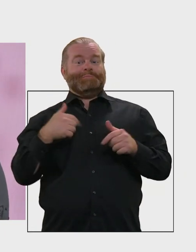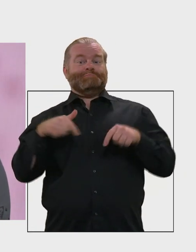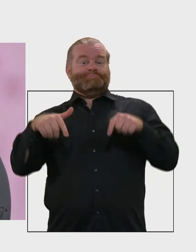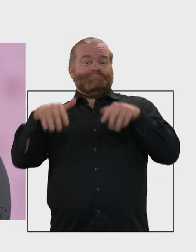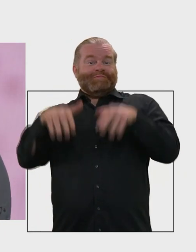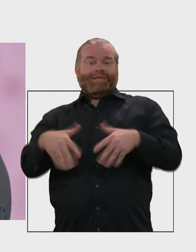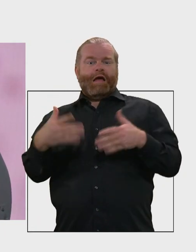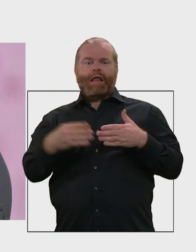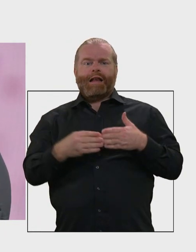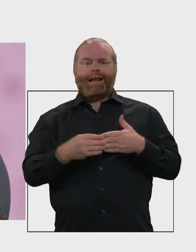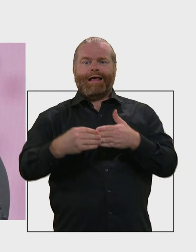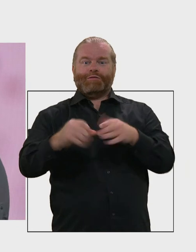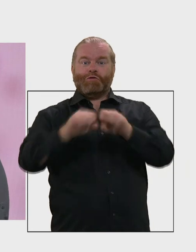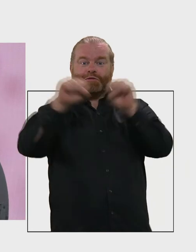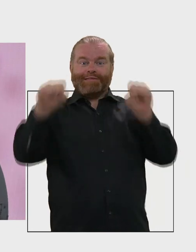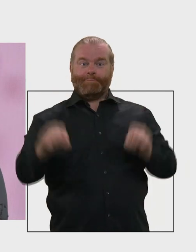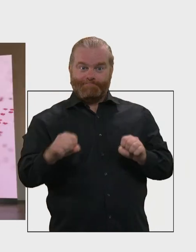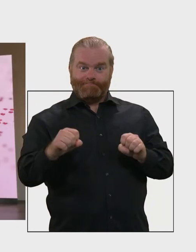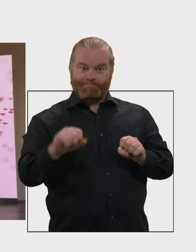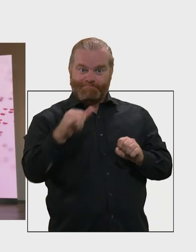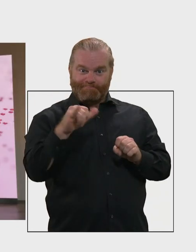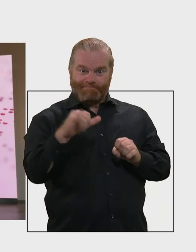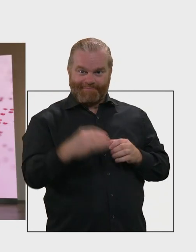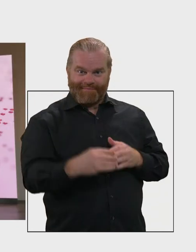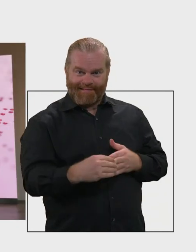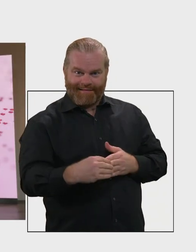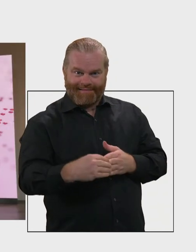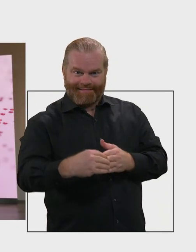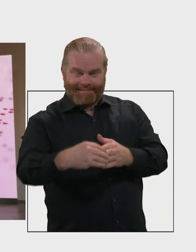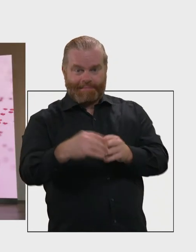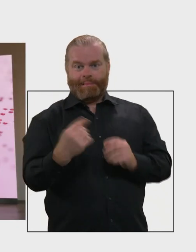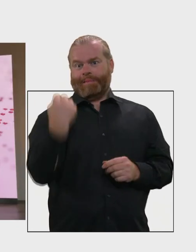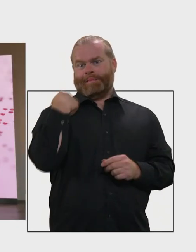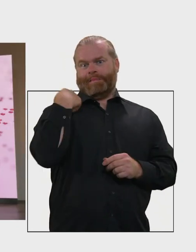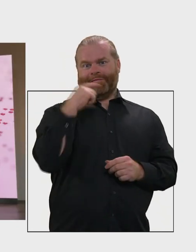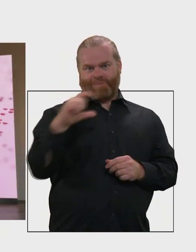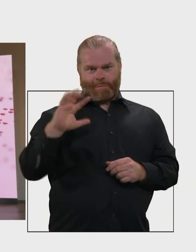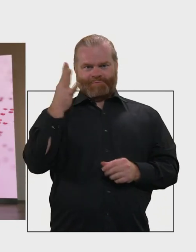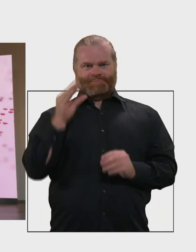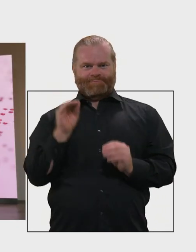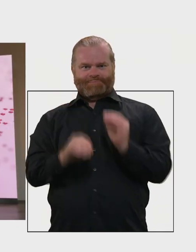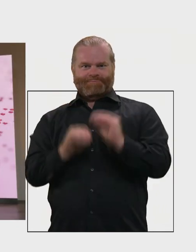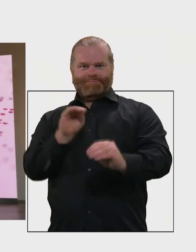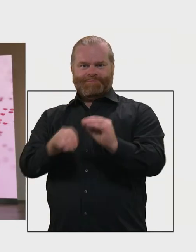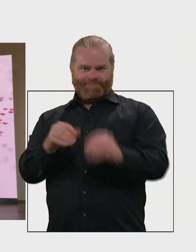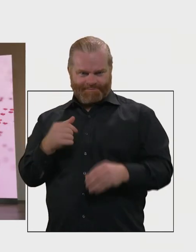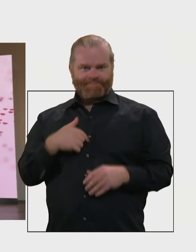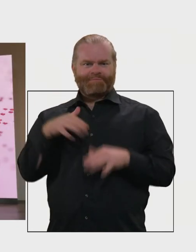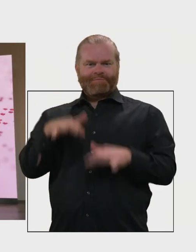tatsächlich endlich verlegt worden. Es wird gerade ein Foto eingeblendet. Das zeigt den Blick